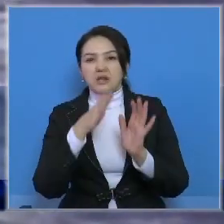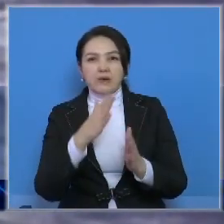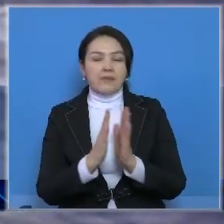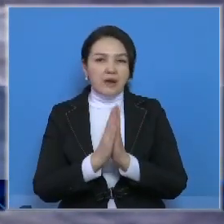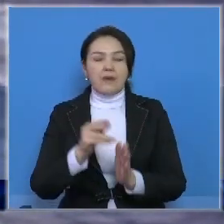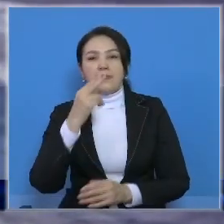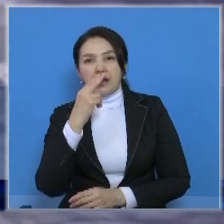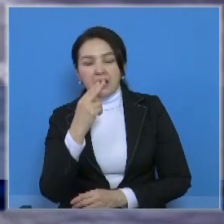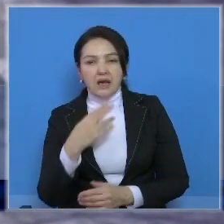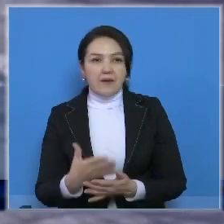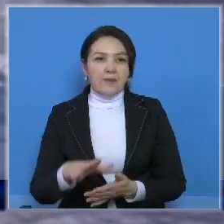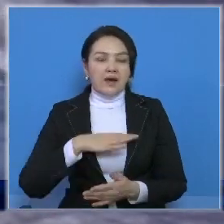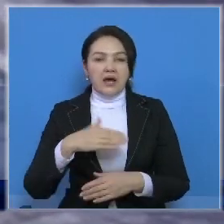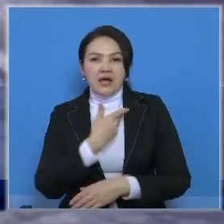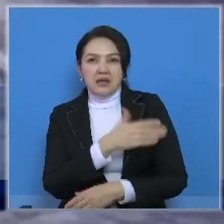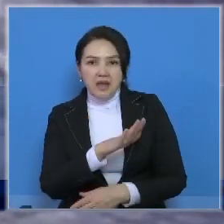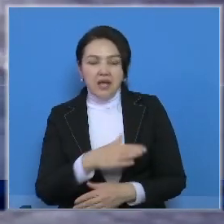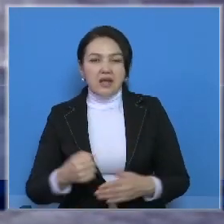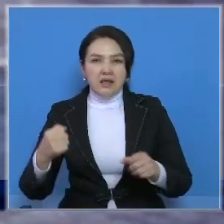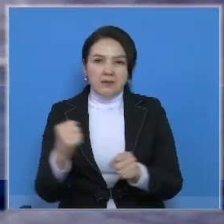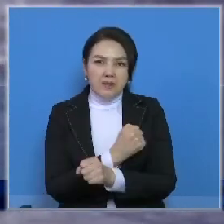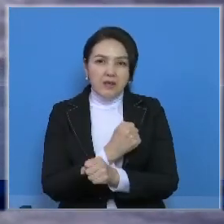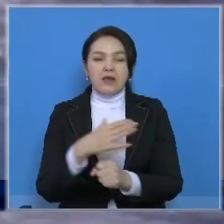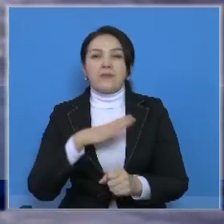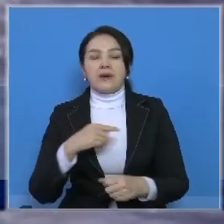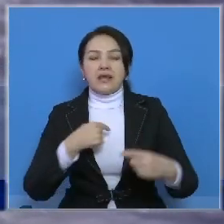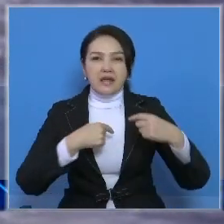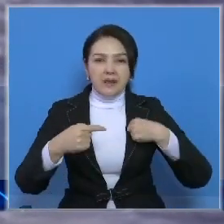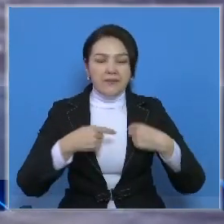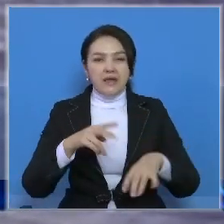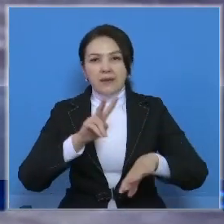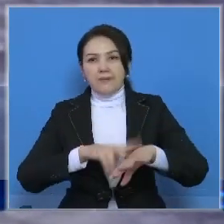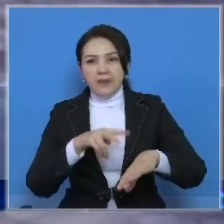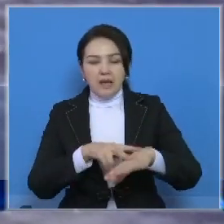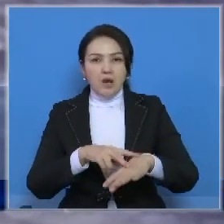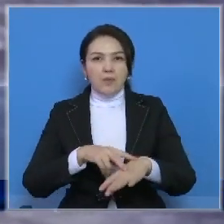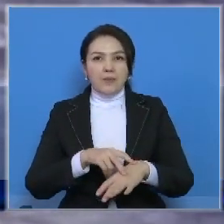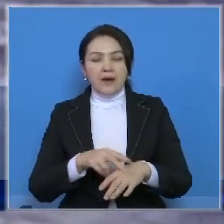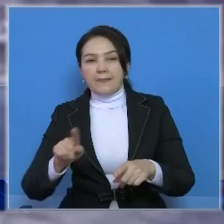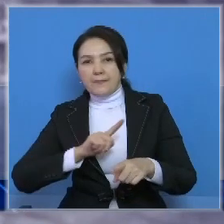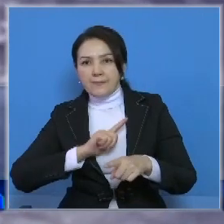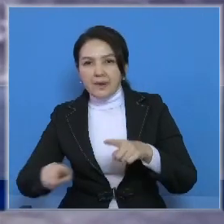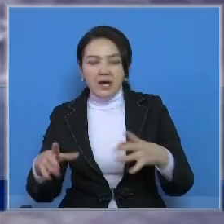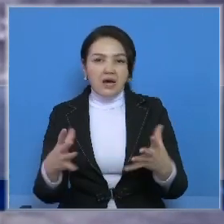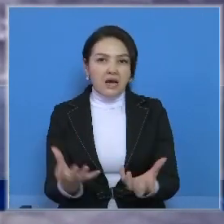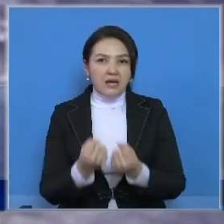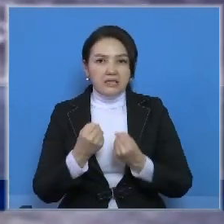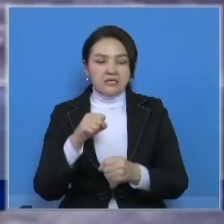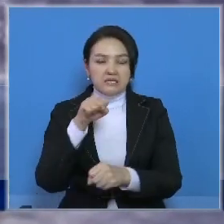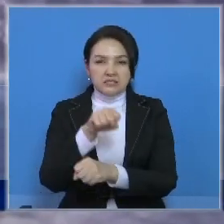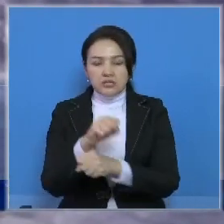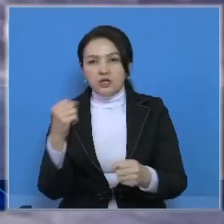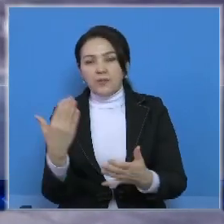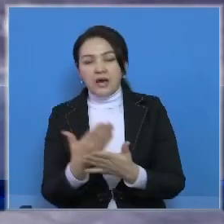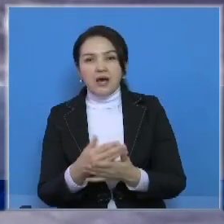и попросили сигарету получив Отказ Они избили потерпевшего патрульными полицейскими По горячим следам были задержаны двое